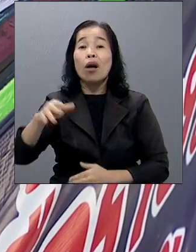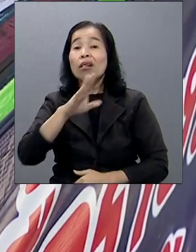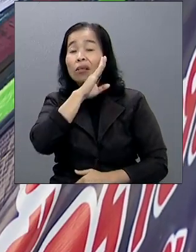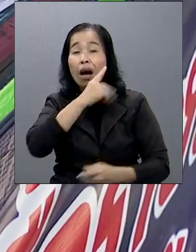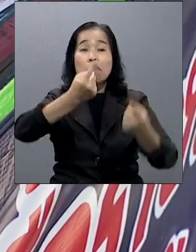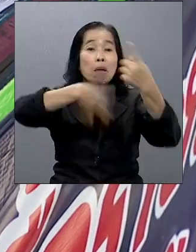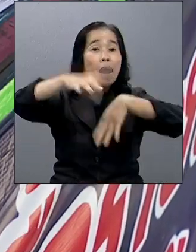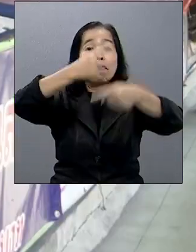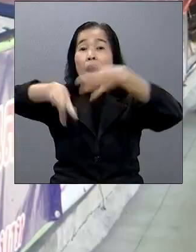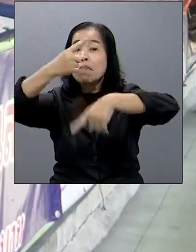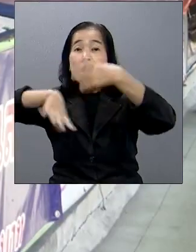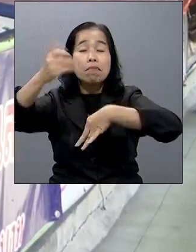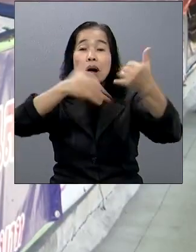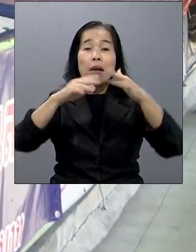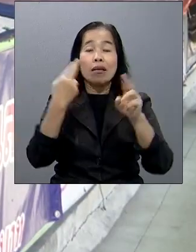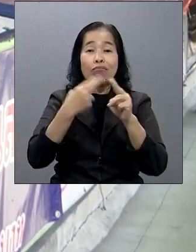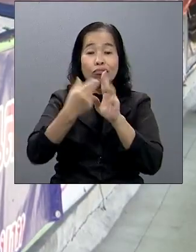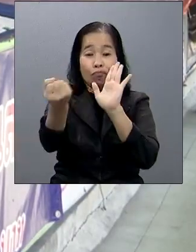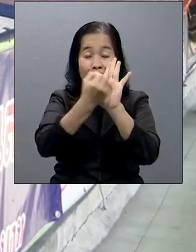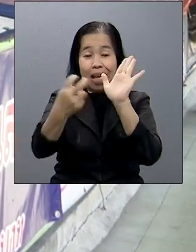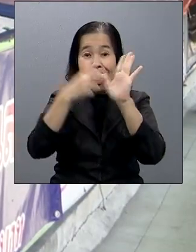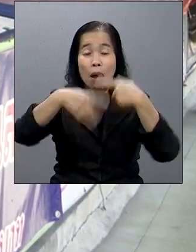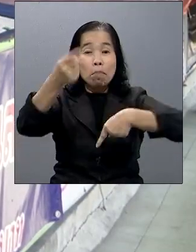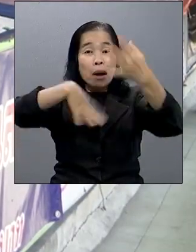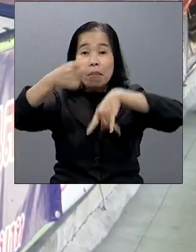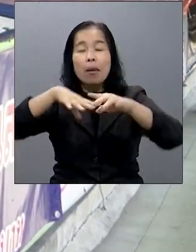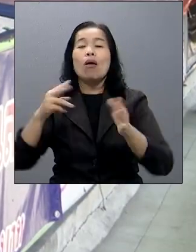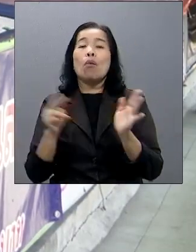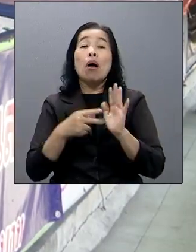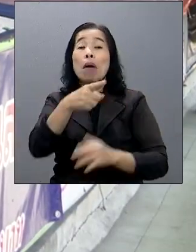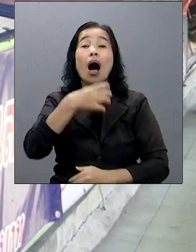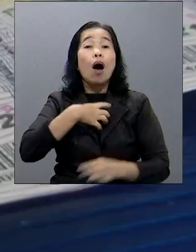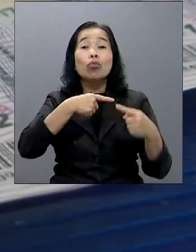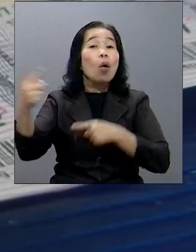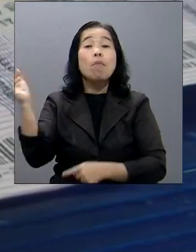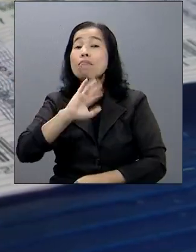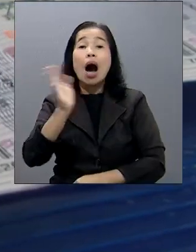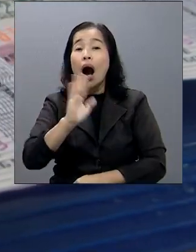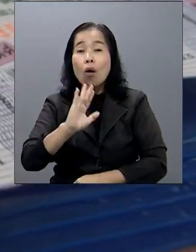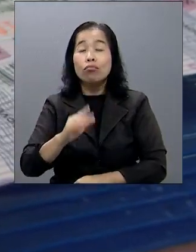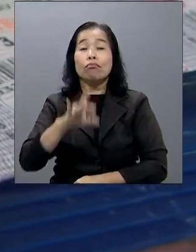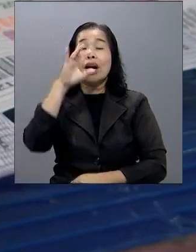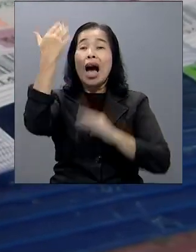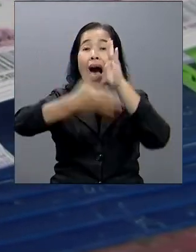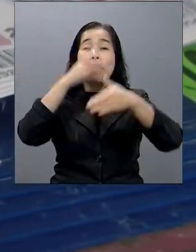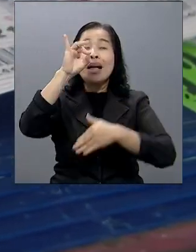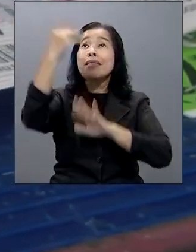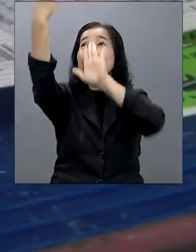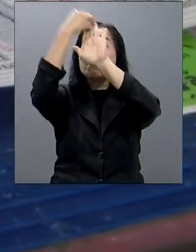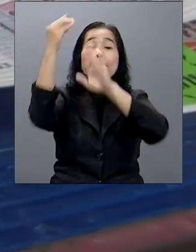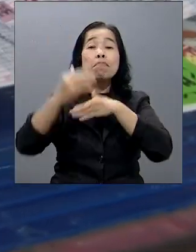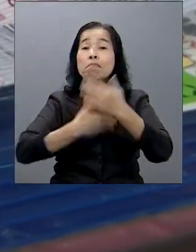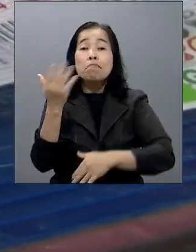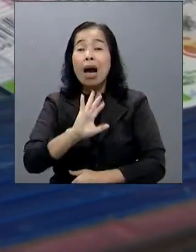ามวันเวลาที่กำหนดโดยไม่มีเหตุอันควรให้ถือว่าไม่ประสงค์จะเข้าร่วมโครงการสลาก80และก็จะเรียกผู้